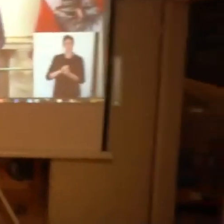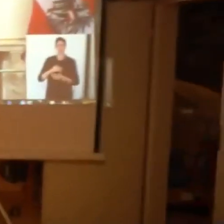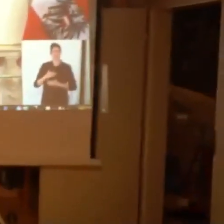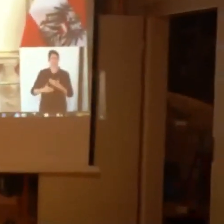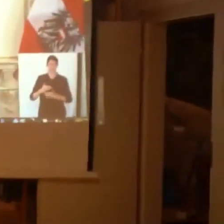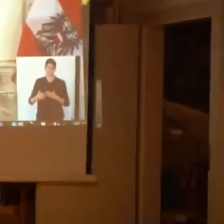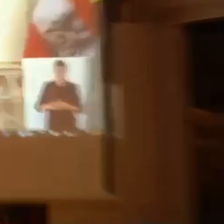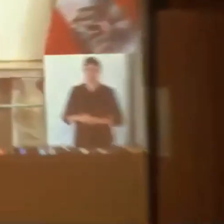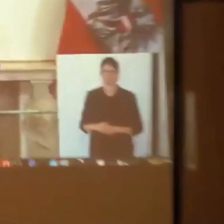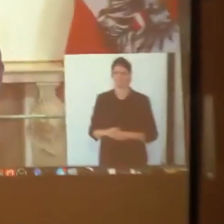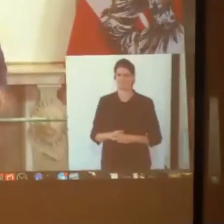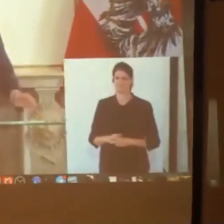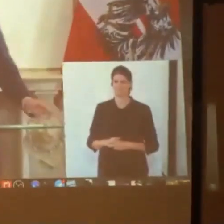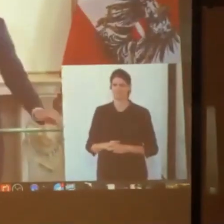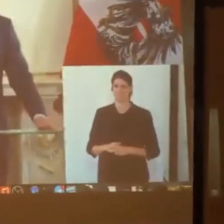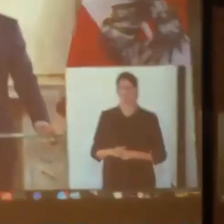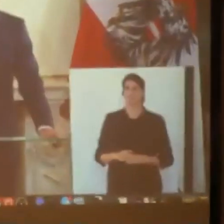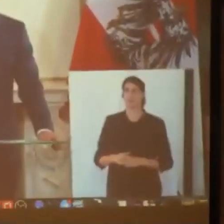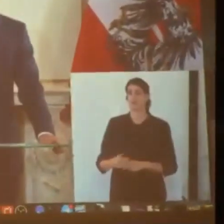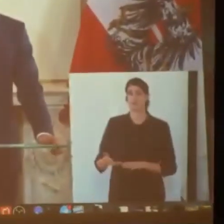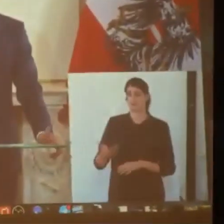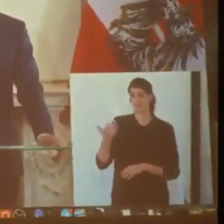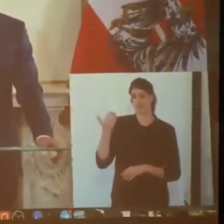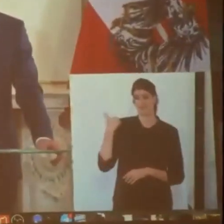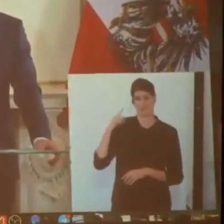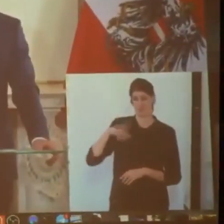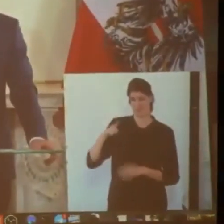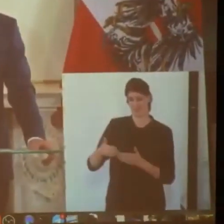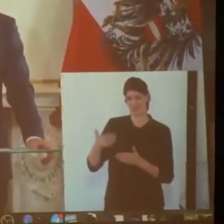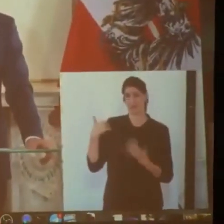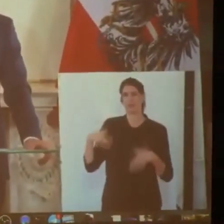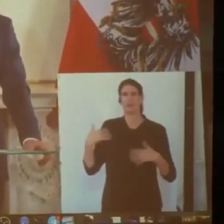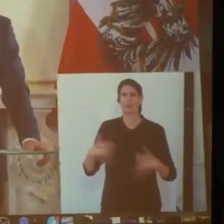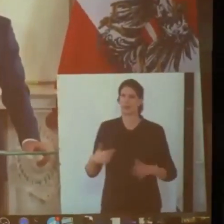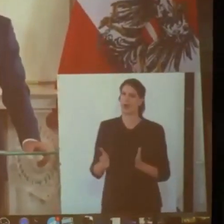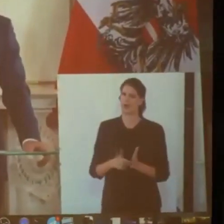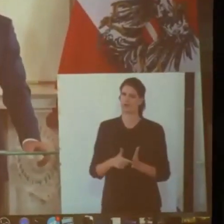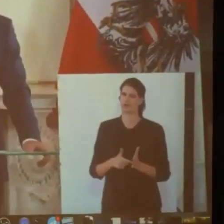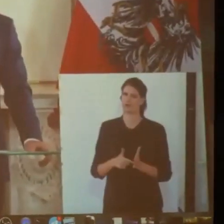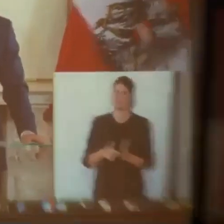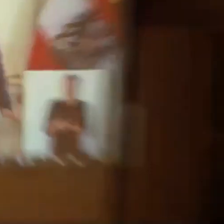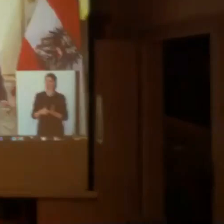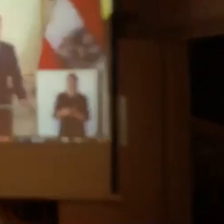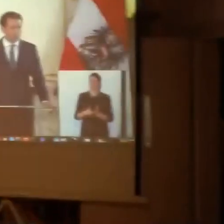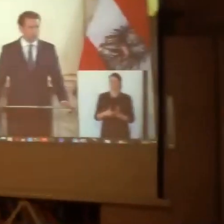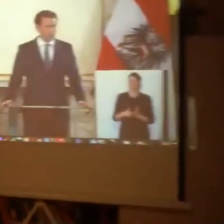Und auch wenn uns die vergangenen Monate sehr viel abverlangt haben, so kann man zusammen...